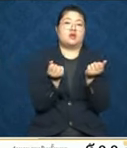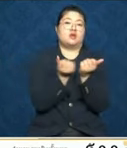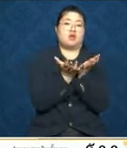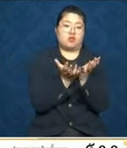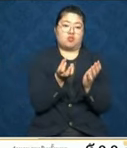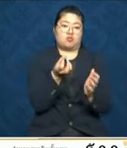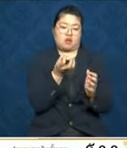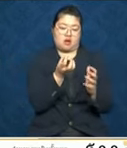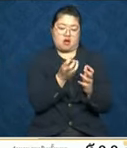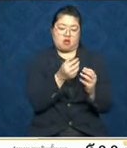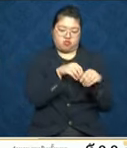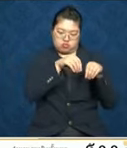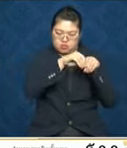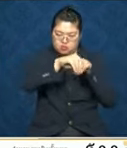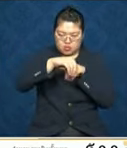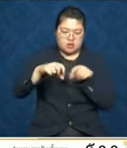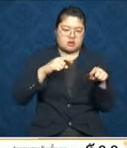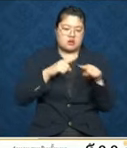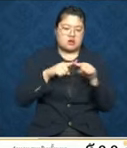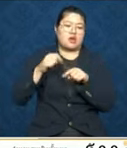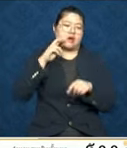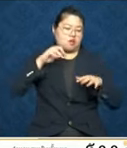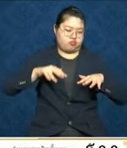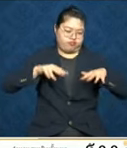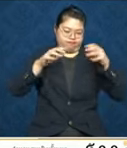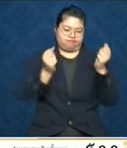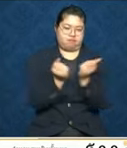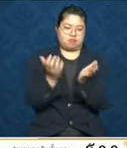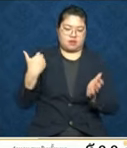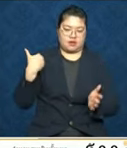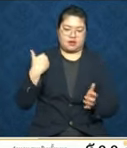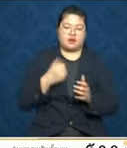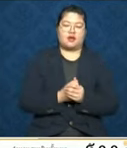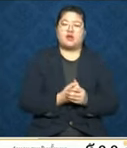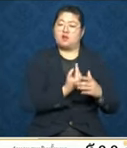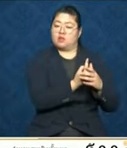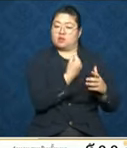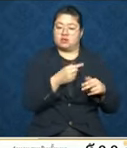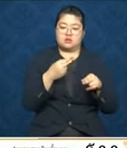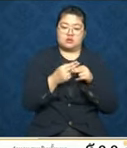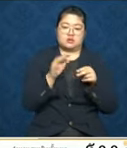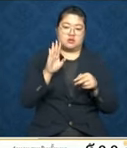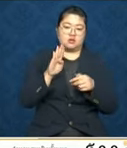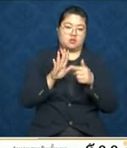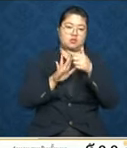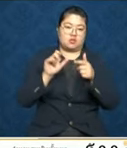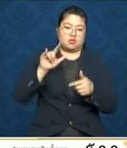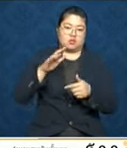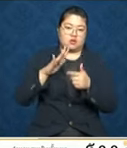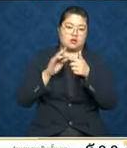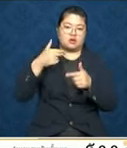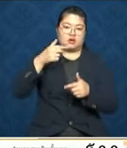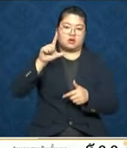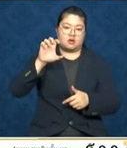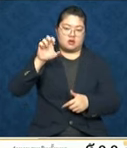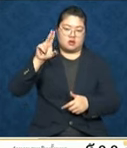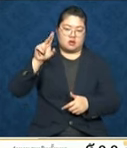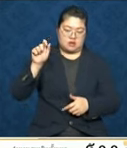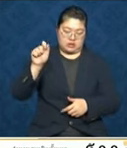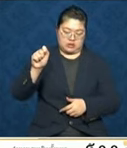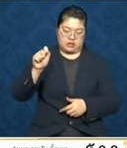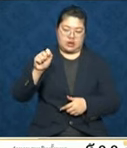เกษตรของพี่น้องประชาชนนำโดยนายบุญเหลือโคหนองบัวกำนันตำบลนาคำอำเภอบ้านดุงจึงส่งเรื่